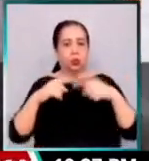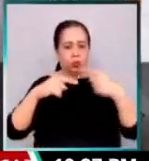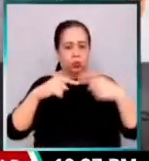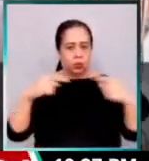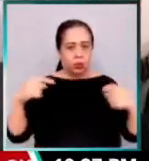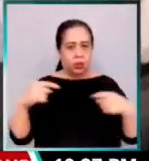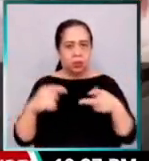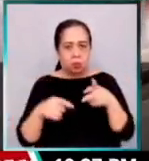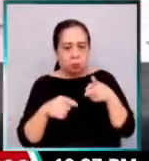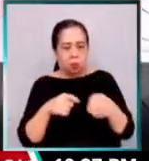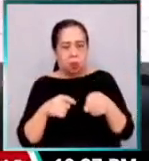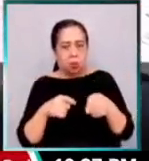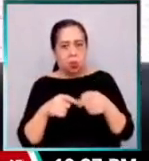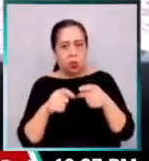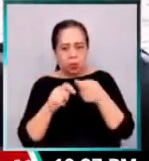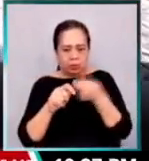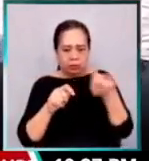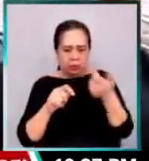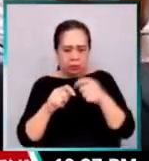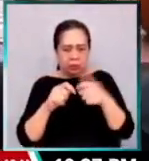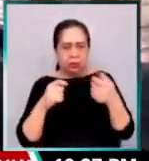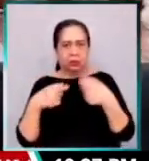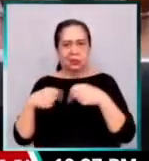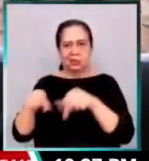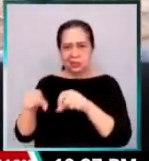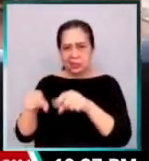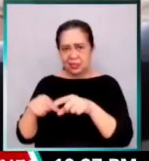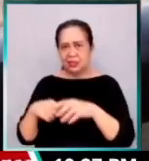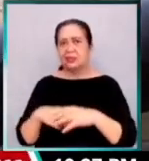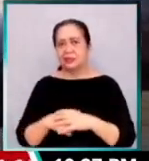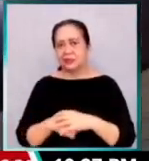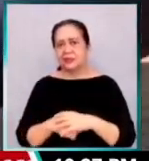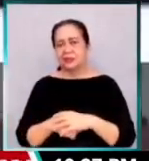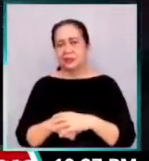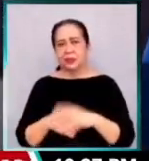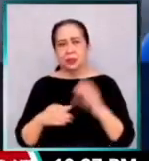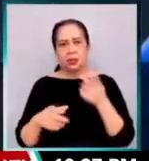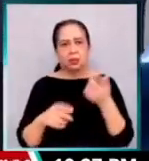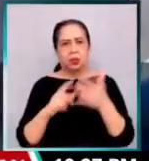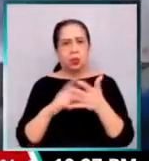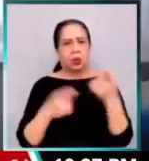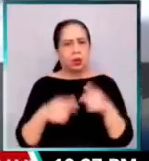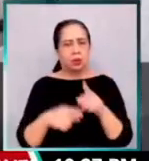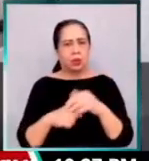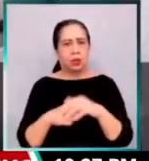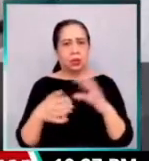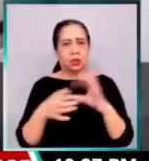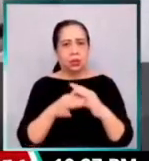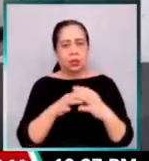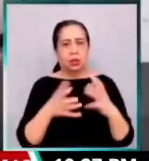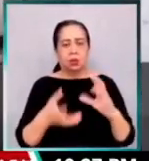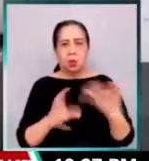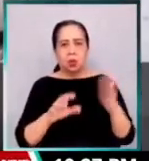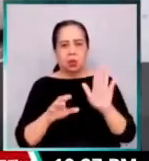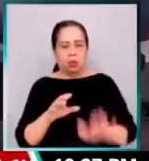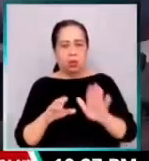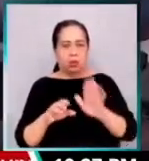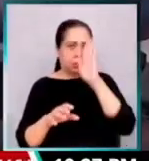tapos tinatanso. Pagka na ano yan, natanggal yan, anong mangyayari sa truck? Naglalaki mga preno niyan. Hindi na kami